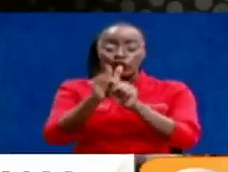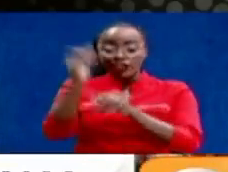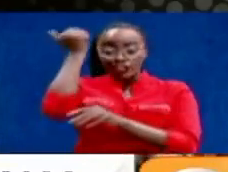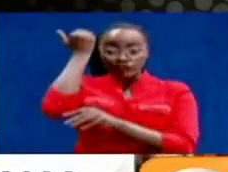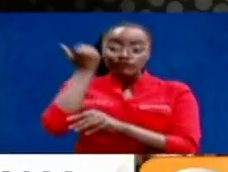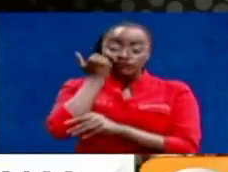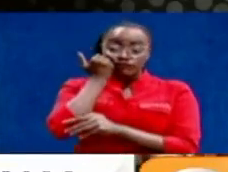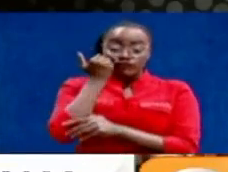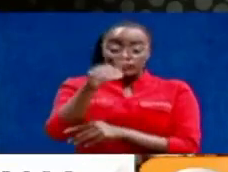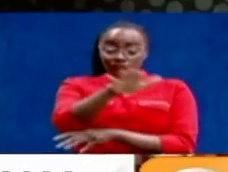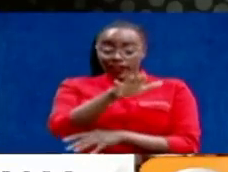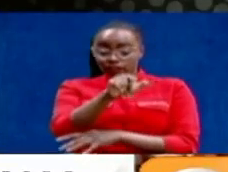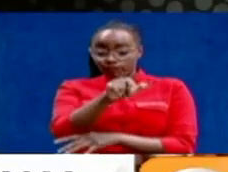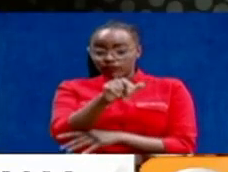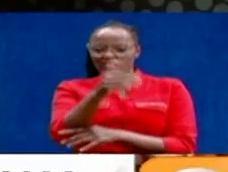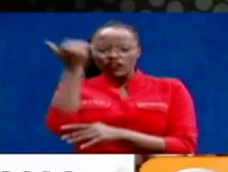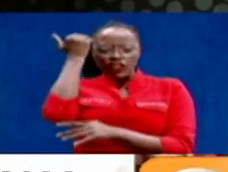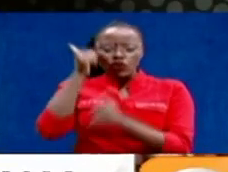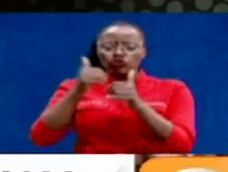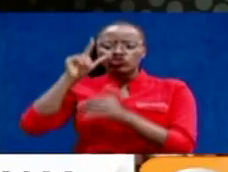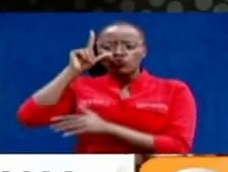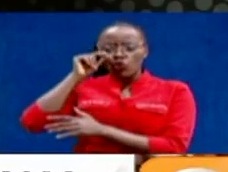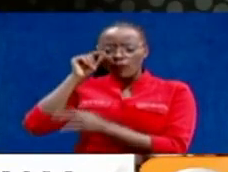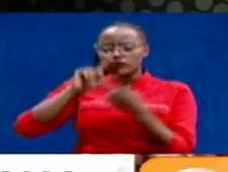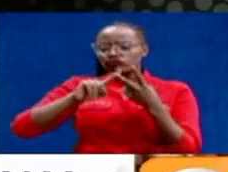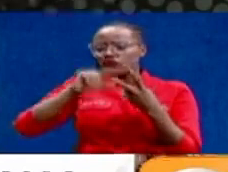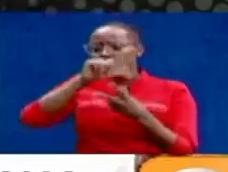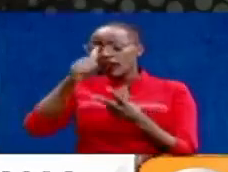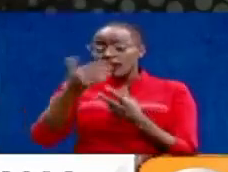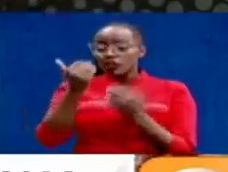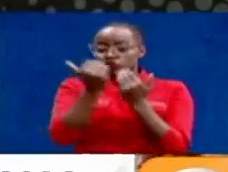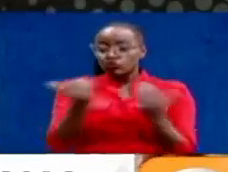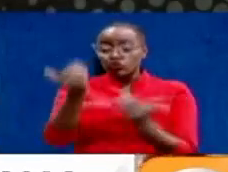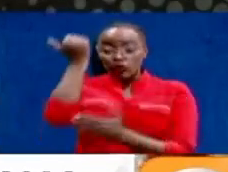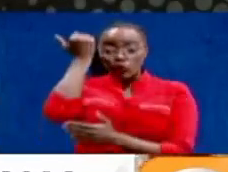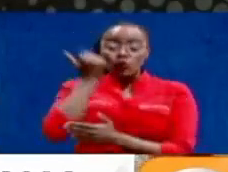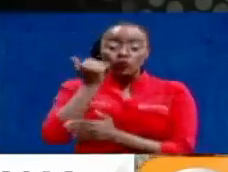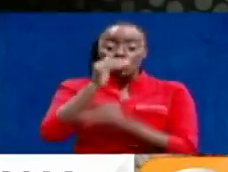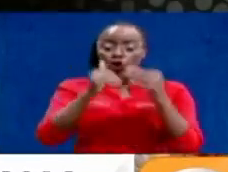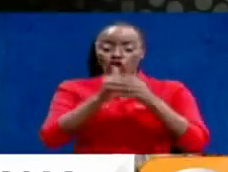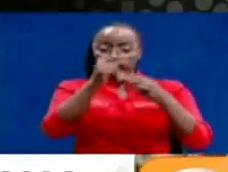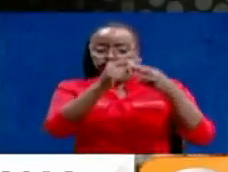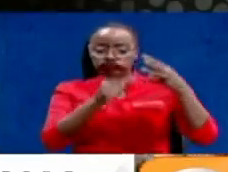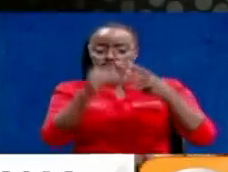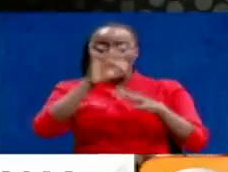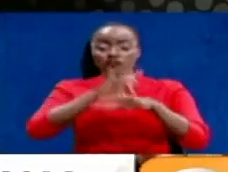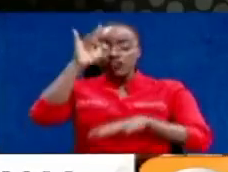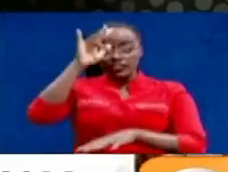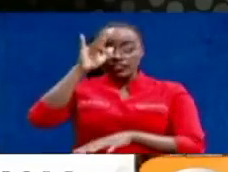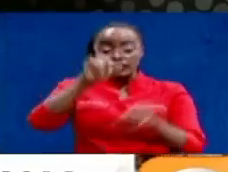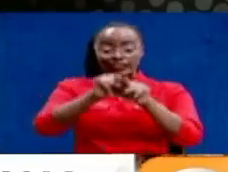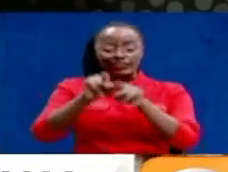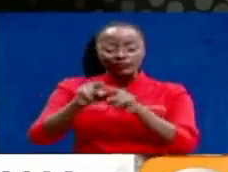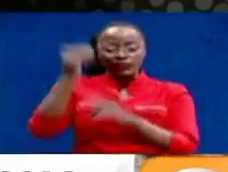Mahakama za jumba kuu mjini humo, mahakama iliyoko mjini Mombasa na mahakama ya watoto ya Tononoka ndizo zilizoathirika,